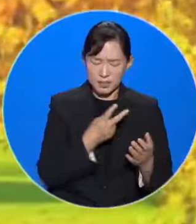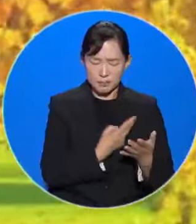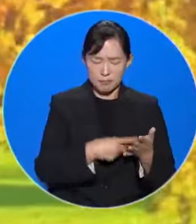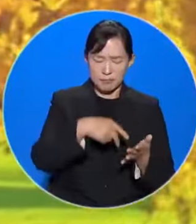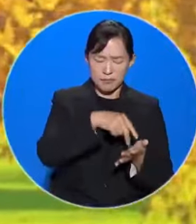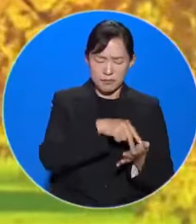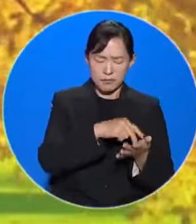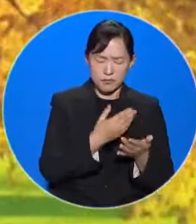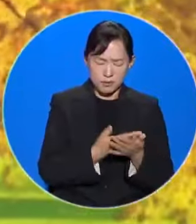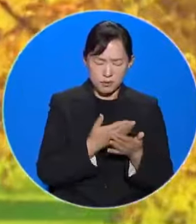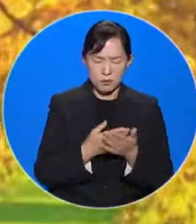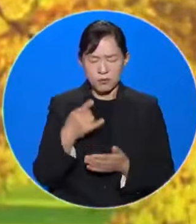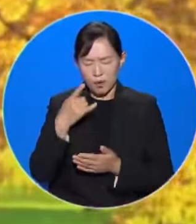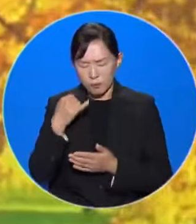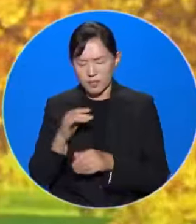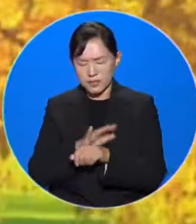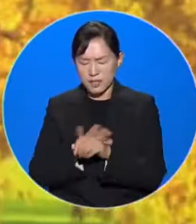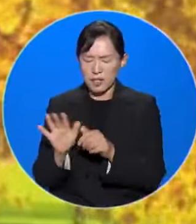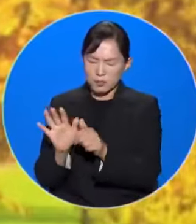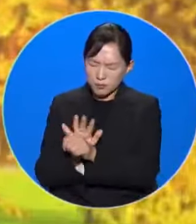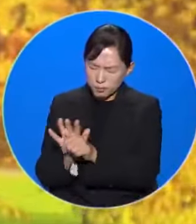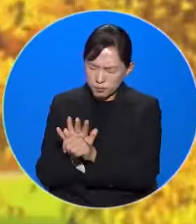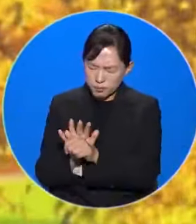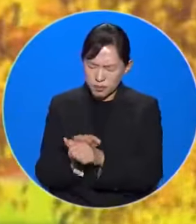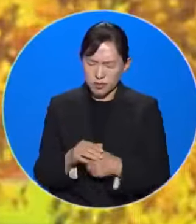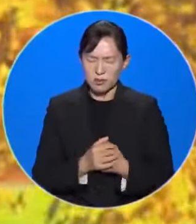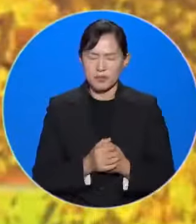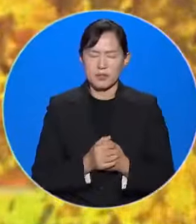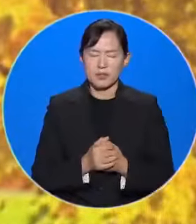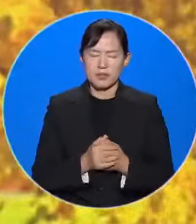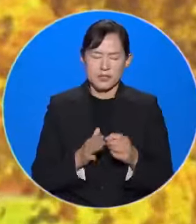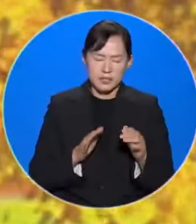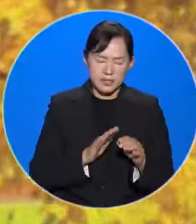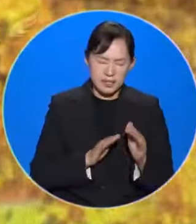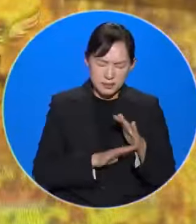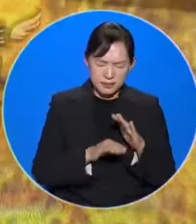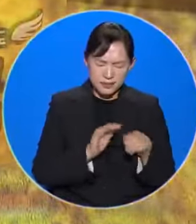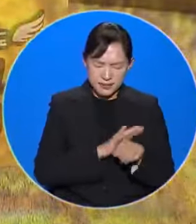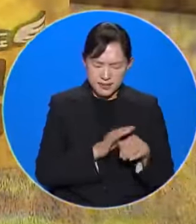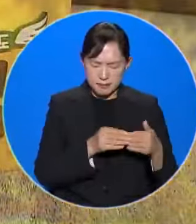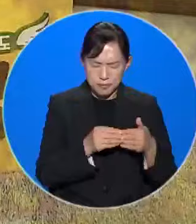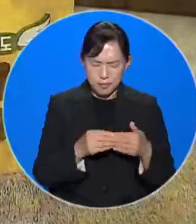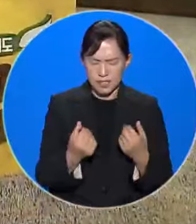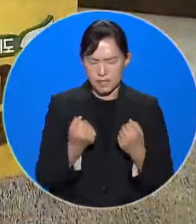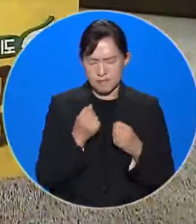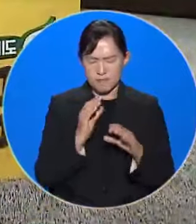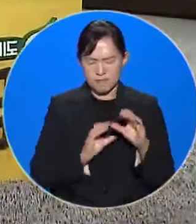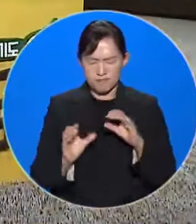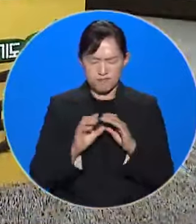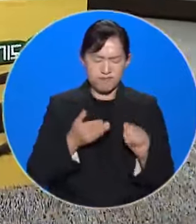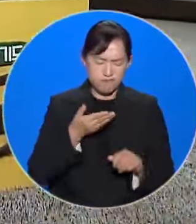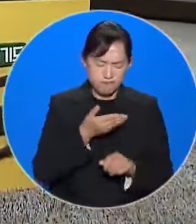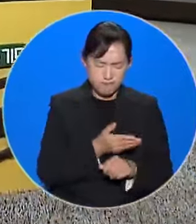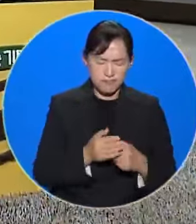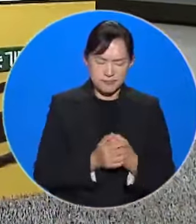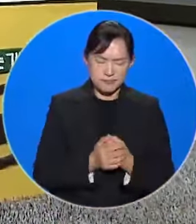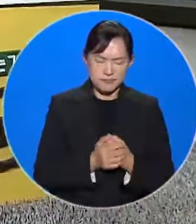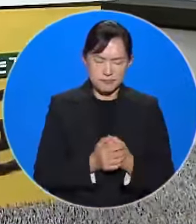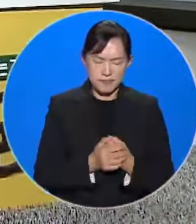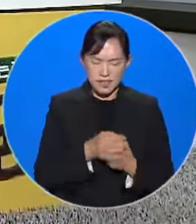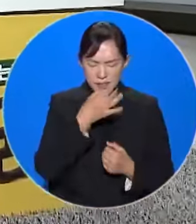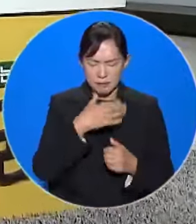하여 주시고 어머니도 잘 돌보고 또 하나님 가정을 잘 이끌어갈 수 있도록 힘을 더하여 주시옵소서. 힘든